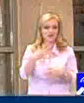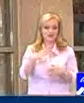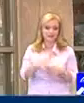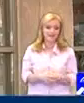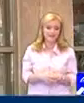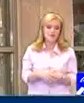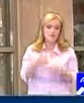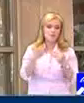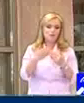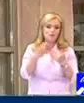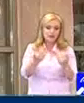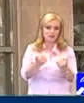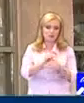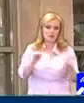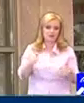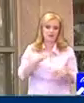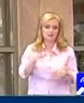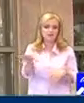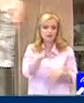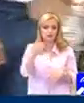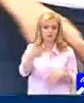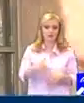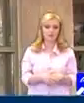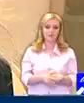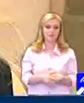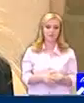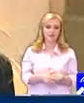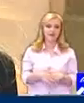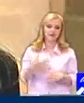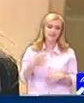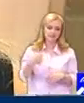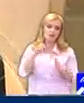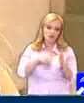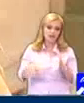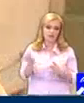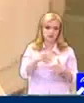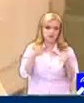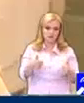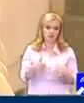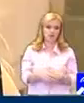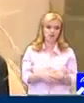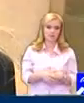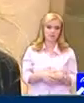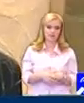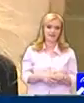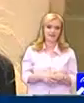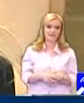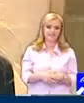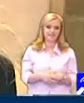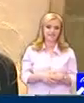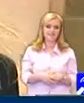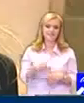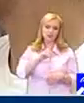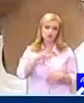copiilor, ca să fie totul bine. E o cunoștință medie, adică suntem crezuți că vor susține. Sperăm să nu pice